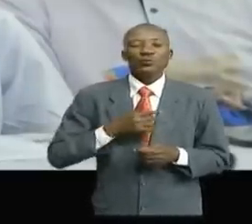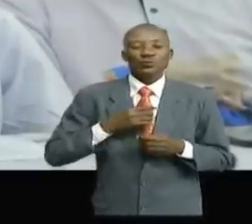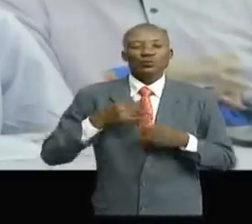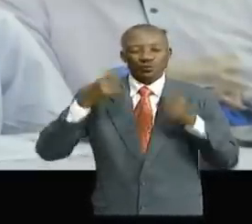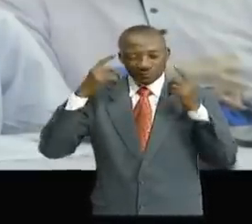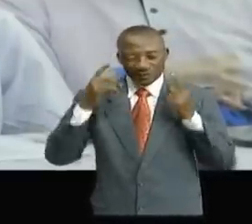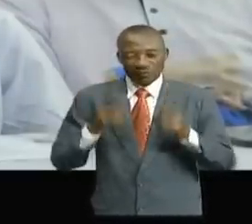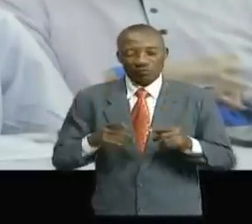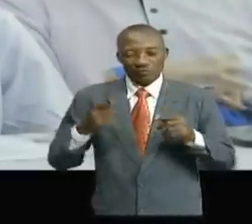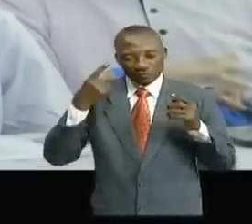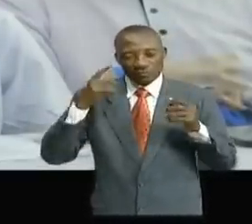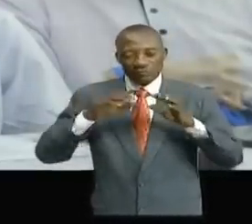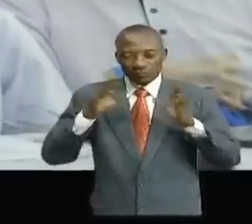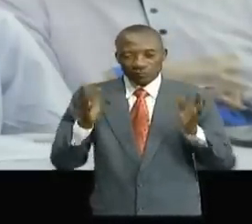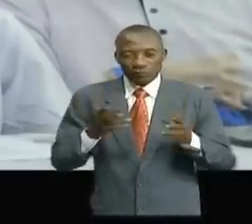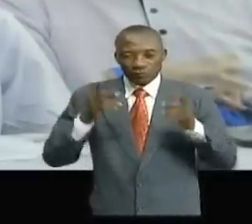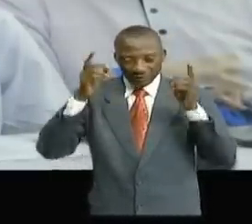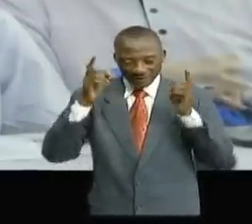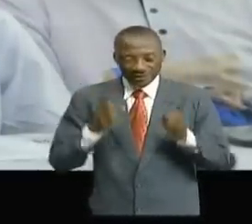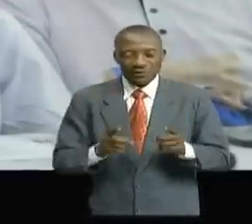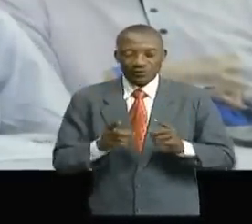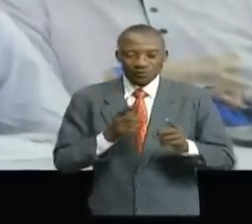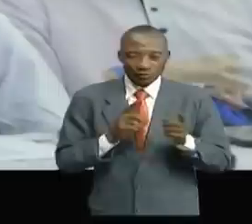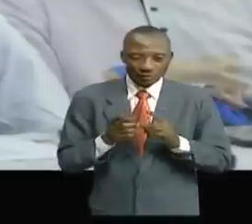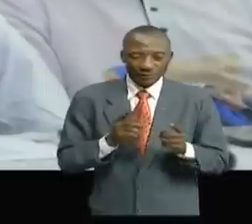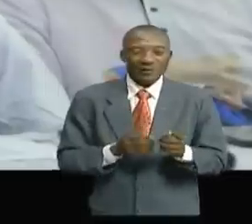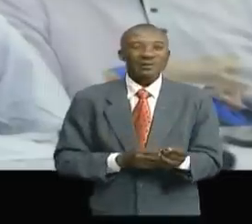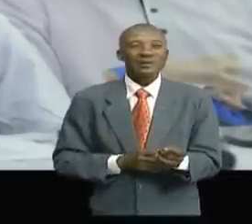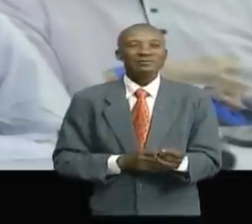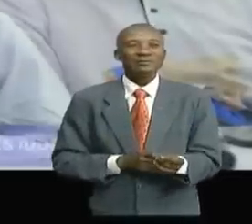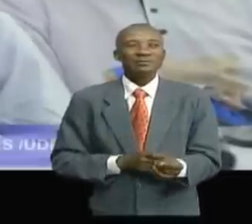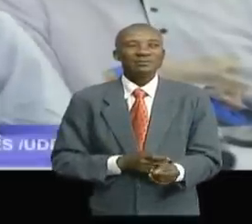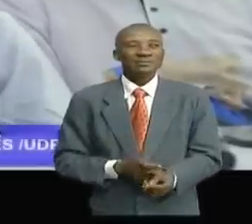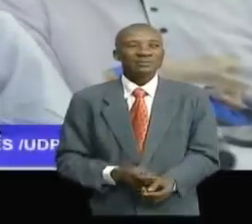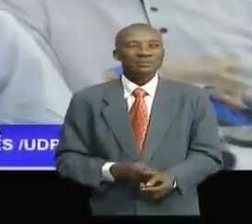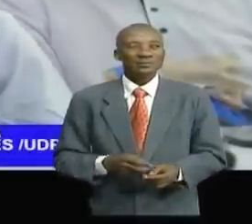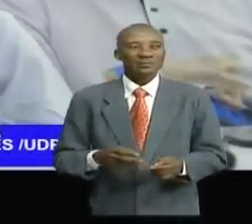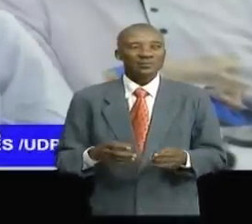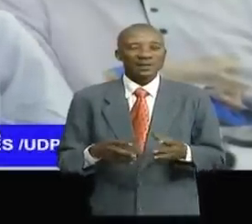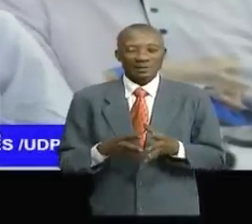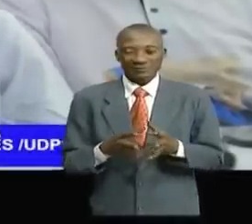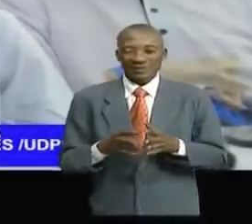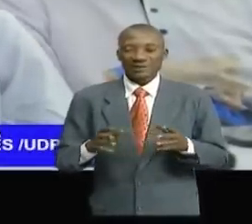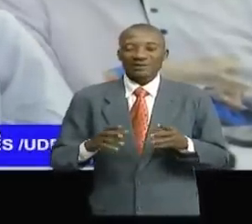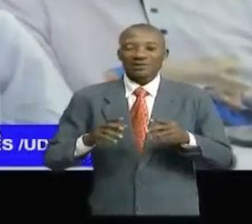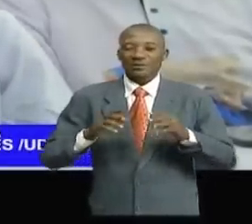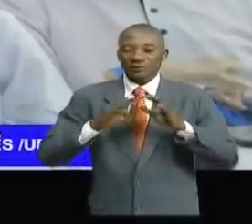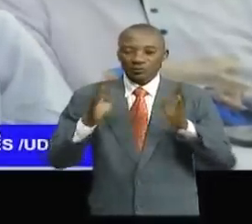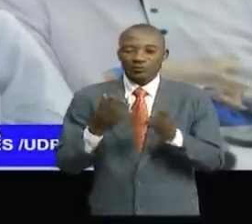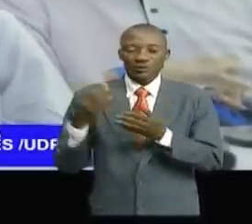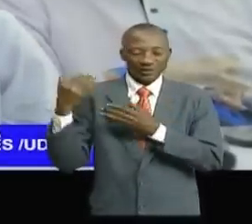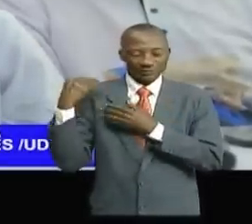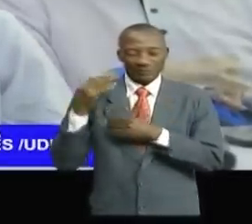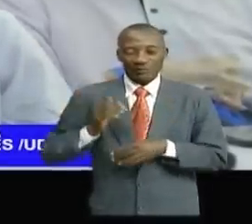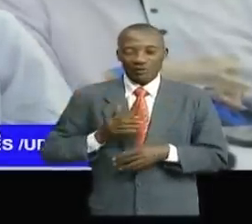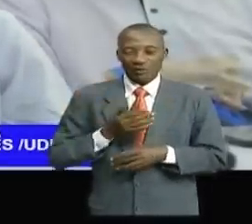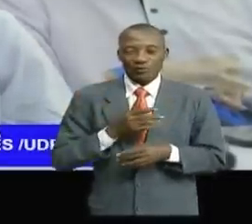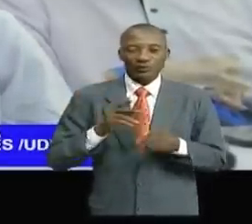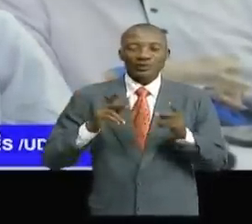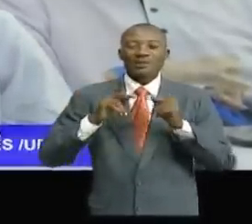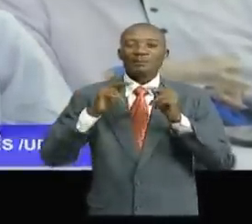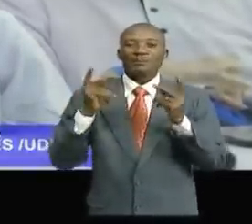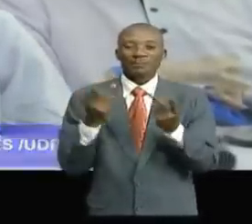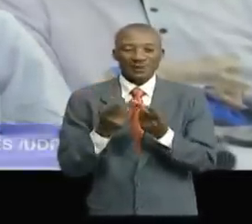les assises de la convention, dans la session extraordinaire de la convention démocratique du parti CDP en sigle,